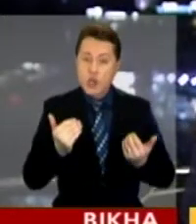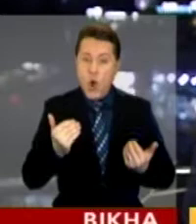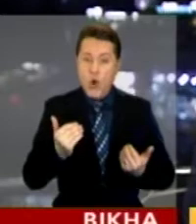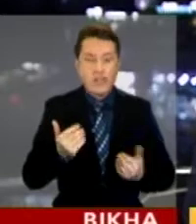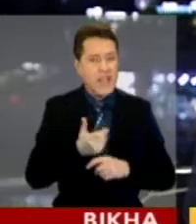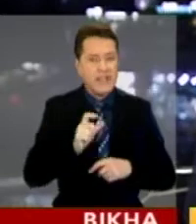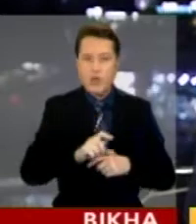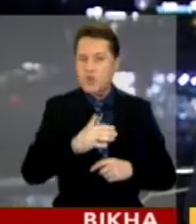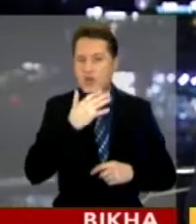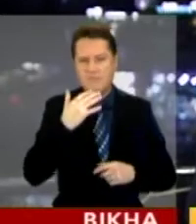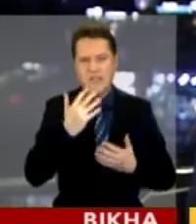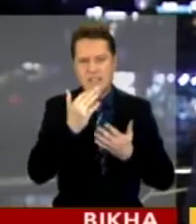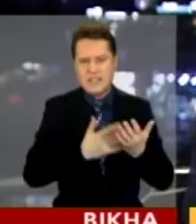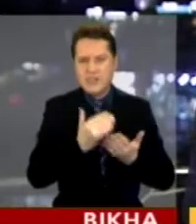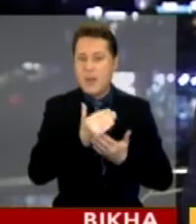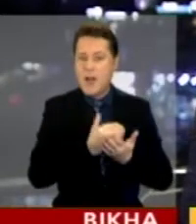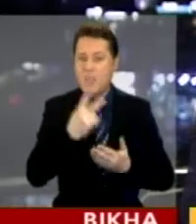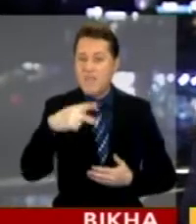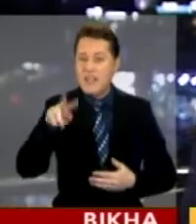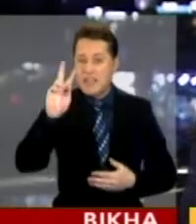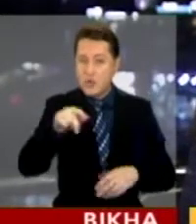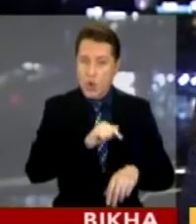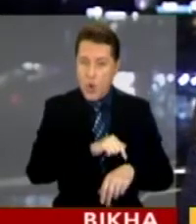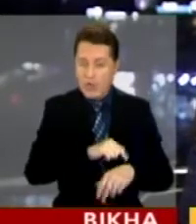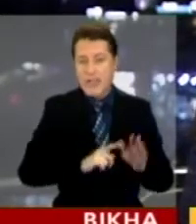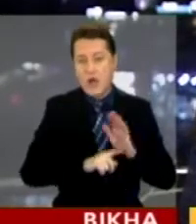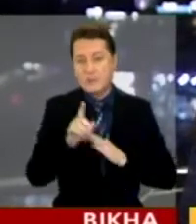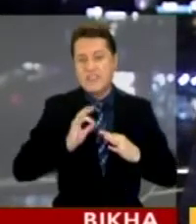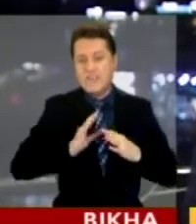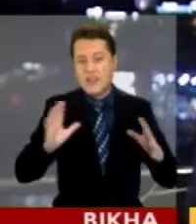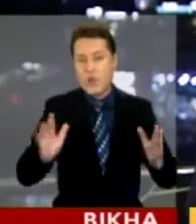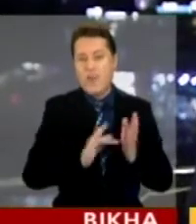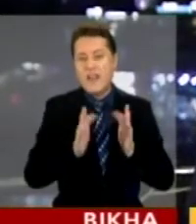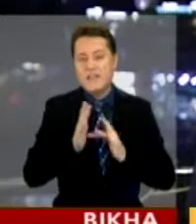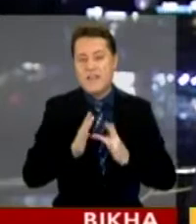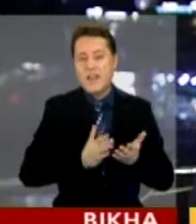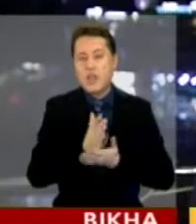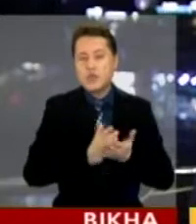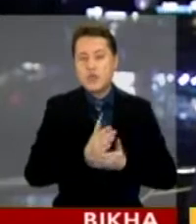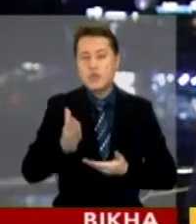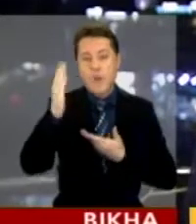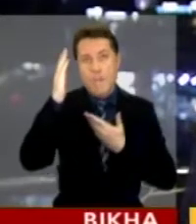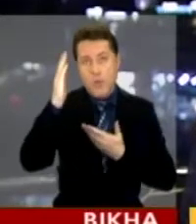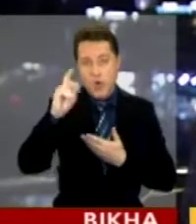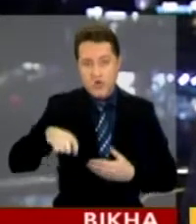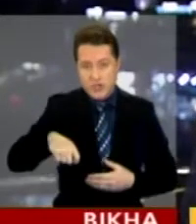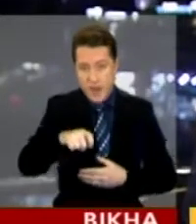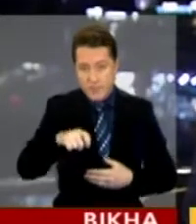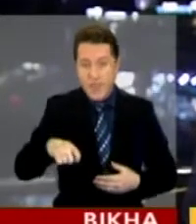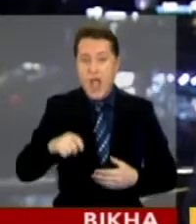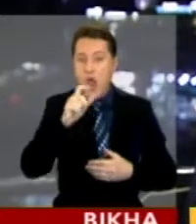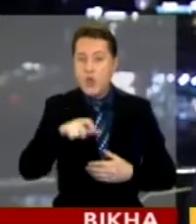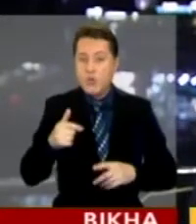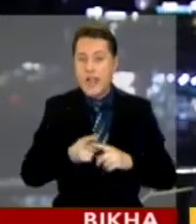дуже насичена програма. О 22-й годині розпочнеться святкова різдвяна служба Божа, після чого люди, які зібралися